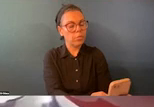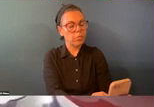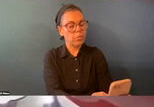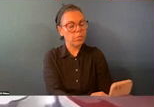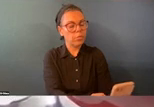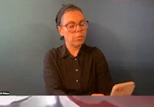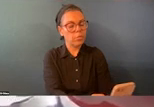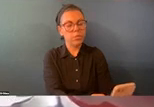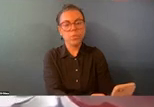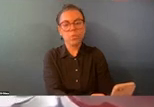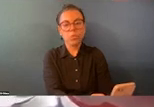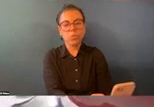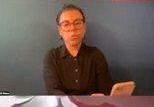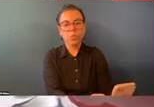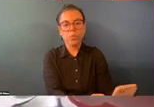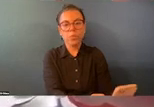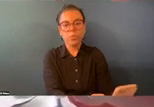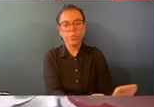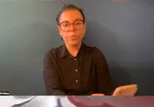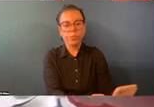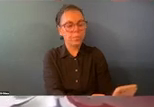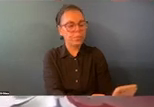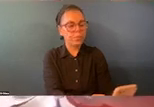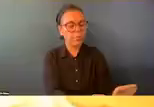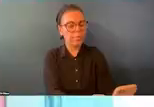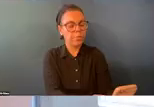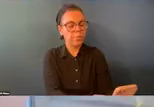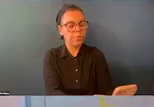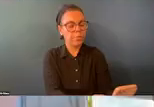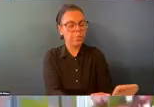خود را مطابقت کنند و از آفت‌های طبیعی خود را حفظ نمویند.